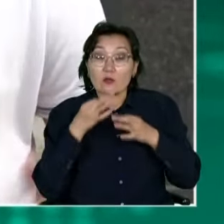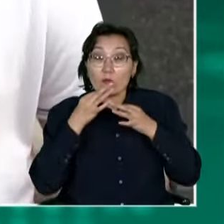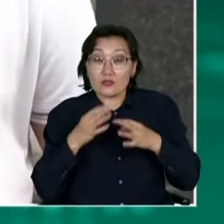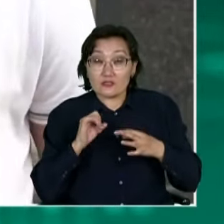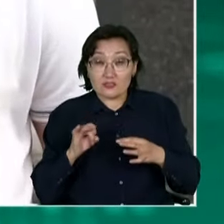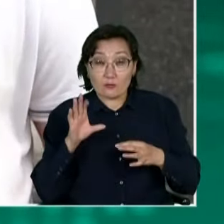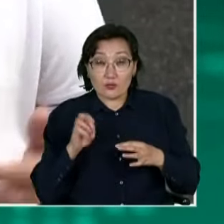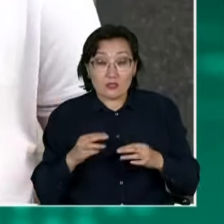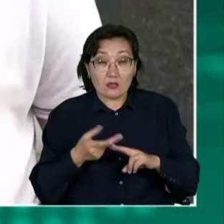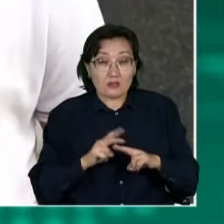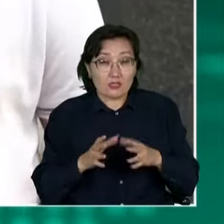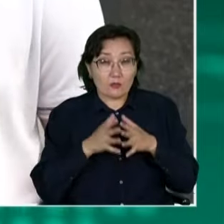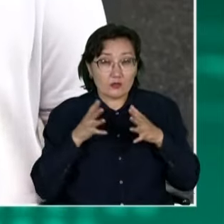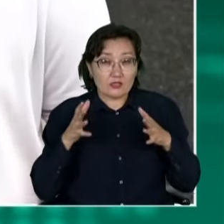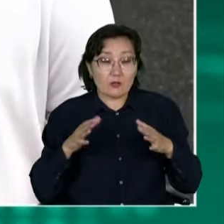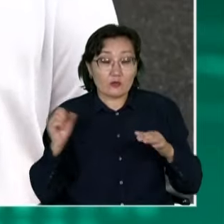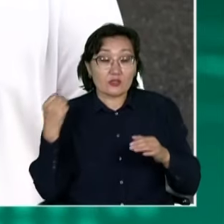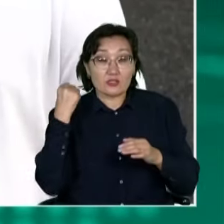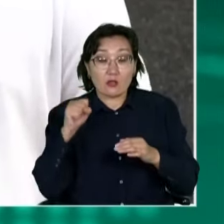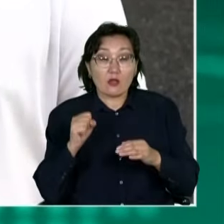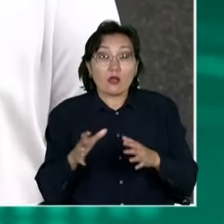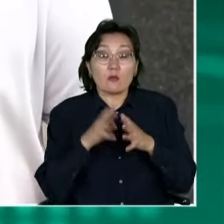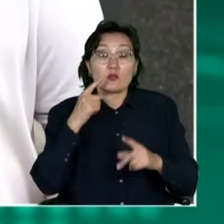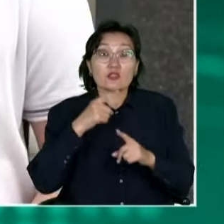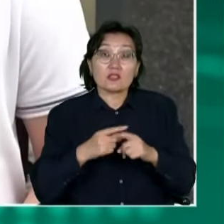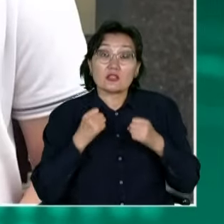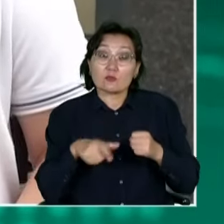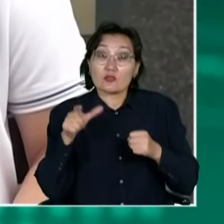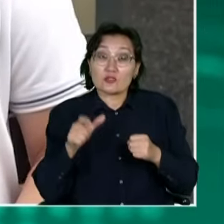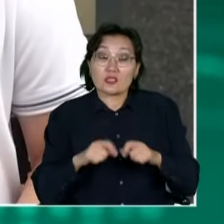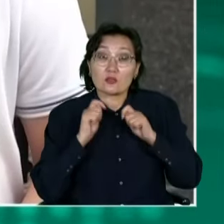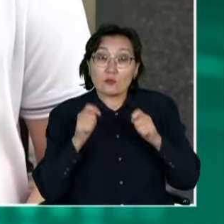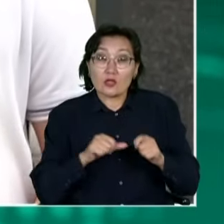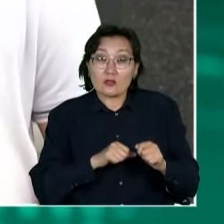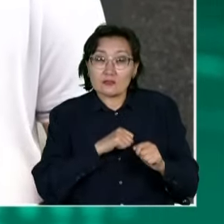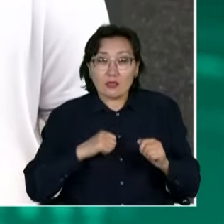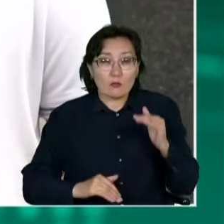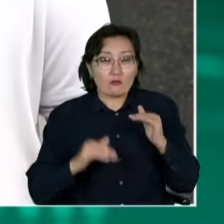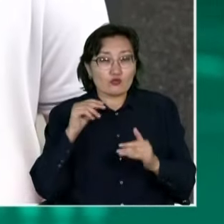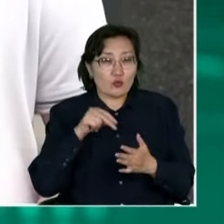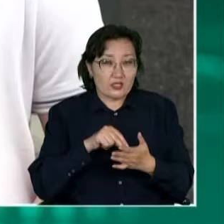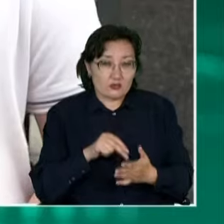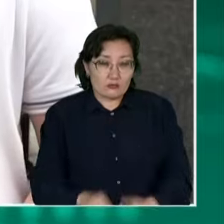вот для нас это большая победа, большой плюс, что спортсменам все-таки дали самую высокую оценку.